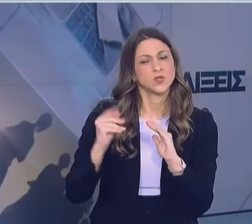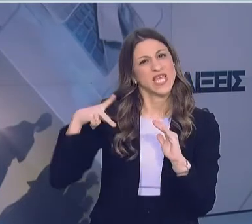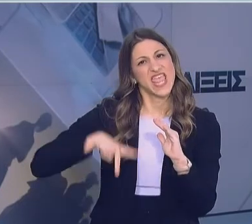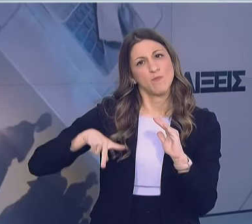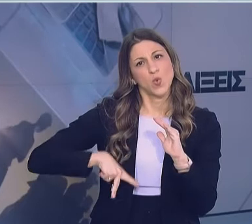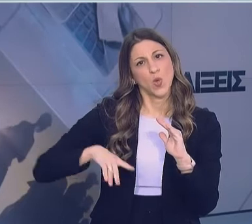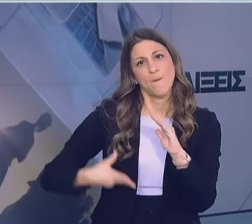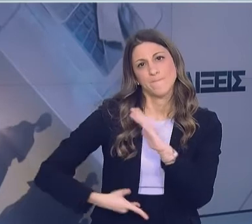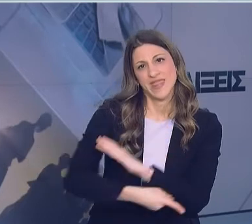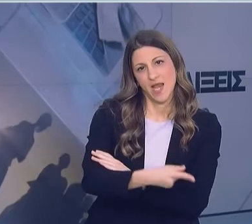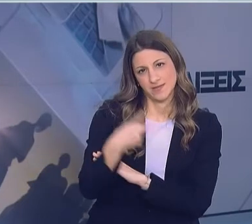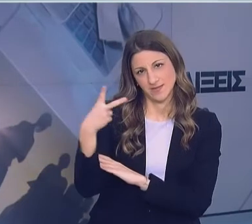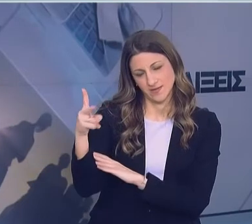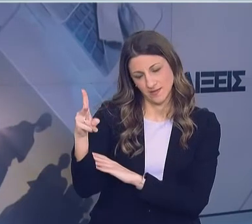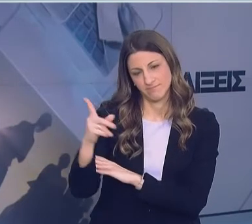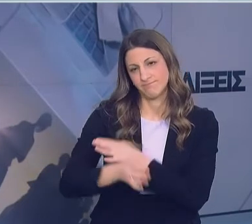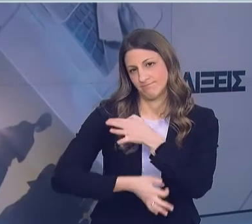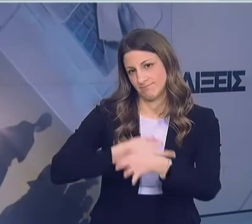κύριος Μάνος Λογοθέτης.